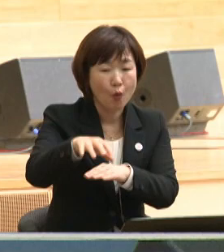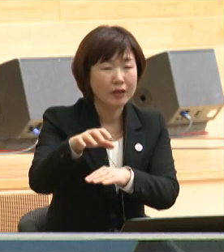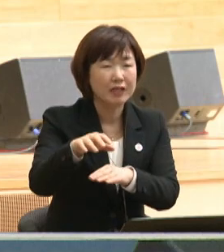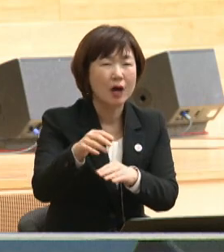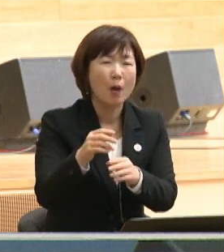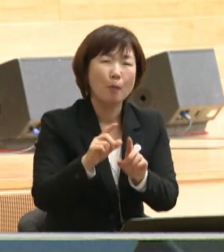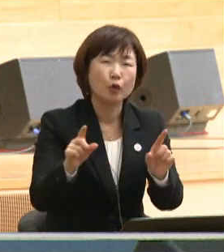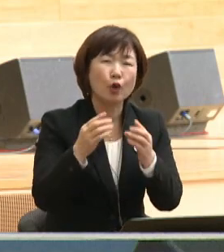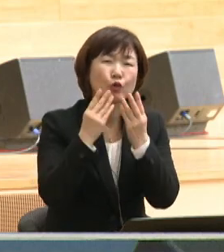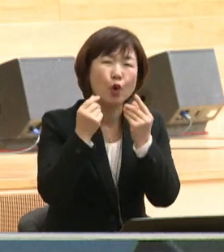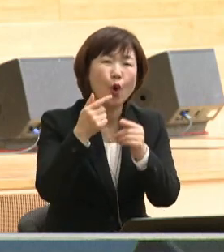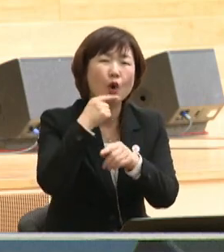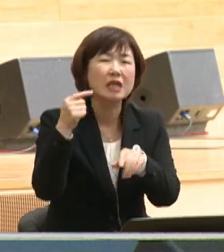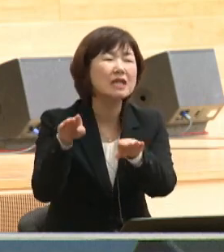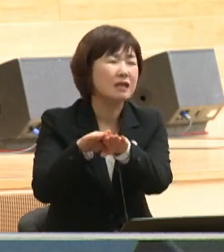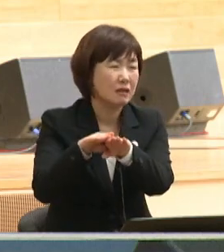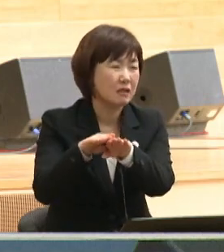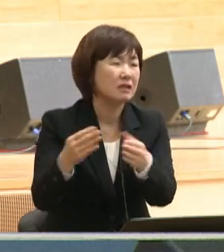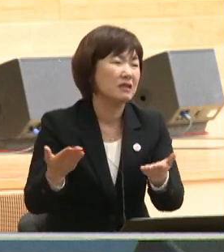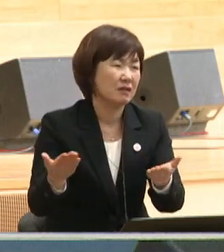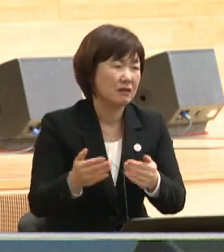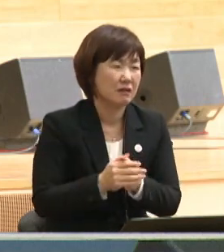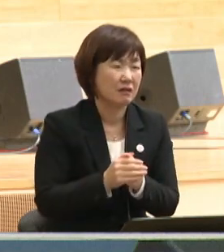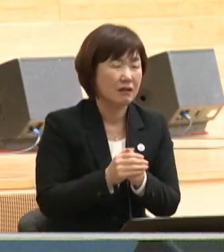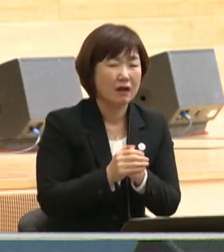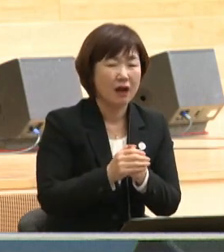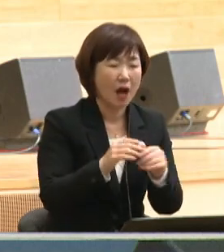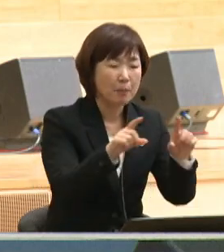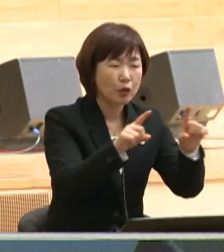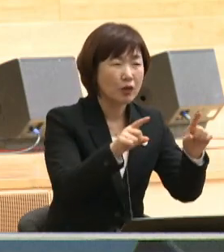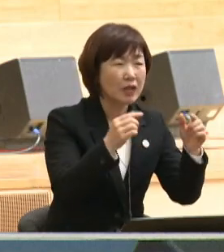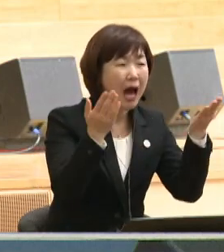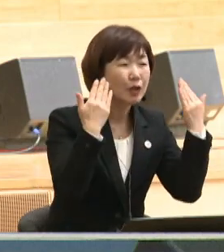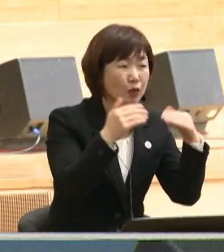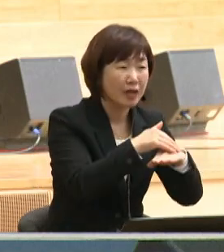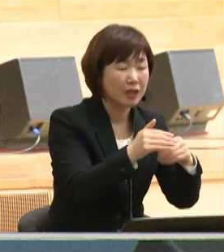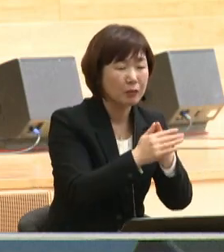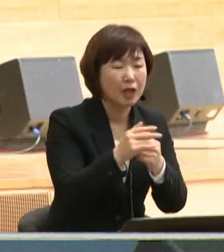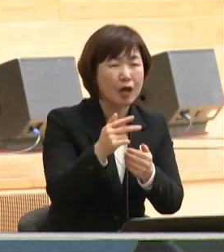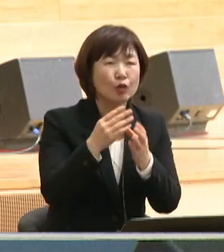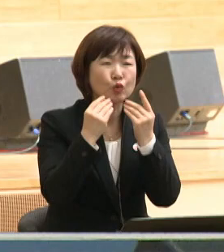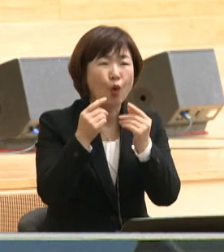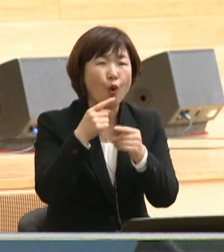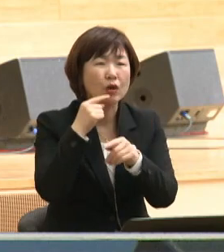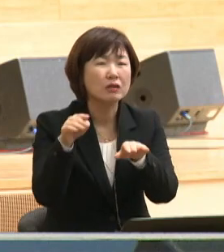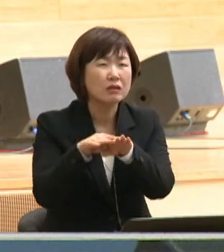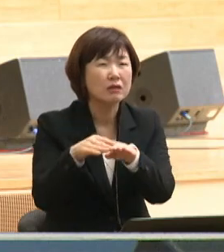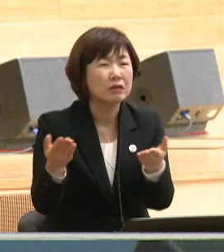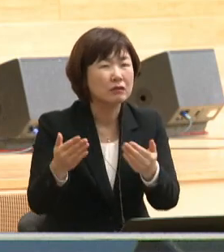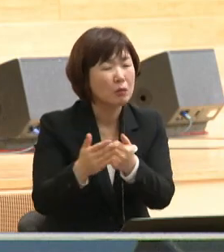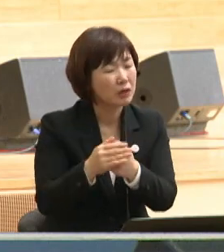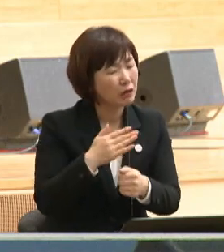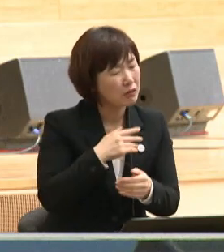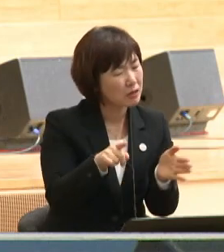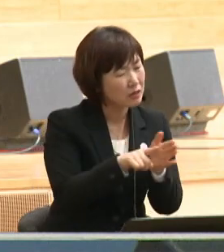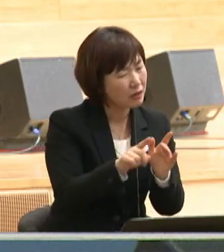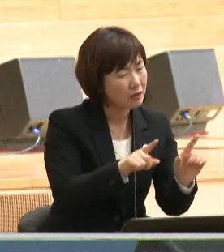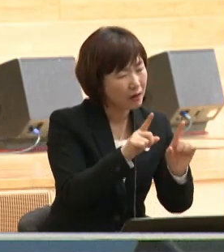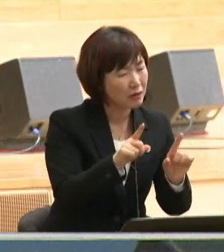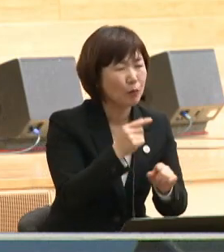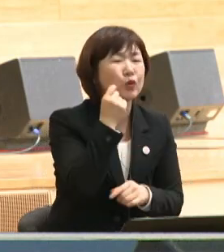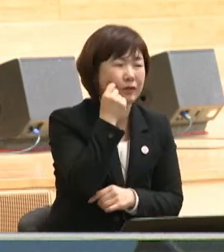아이들이 주중에는 학교였기 때문에 주말에 근무할 수밖에 없는데 그러면 저는 시장 생활을 할 수 없잖아요